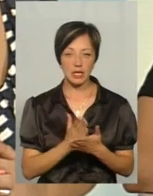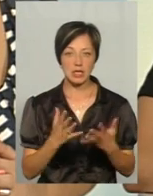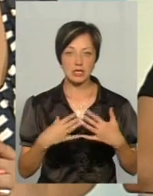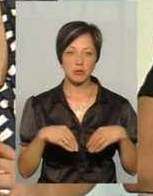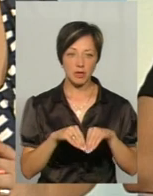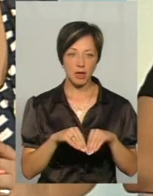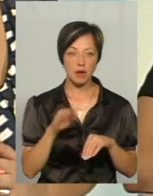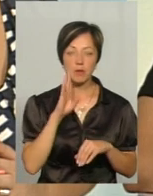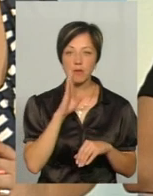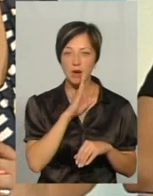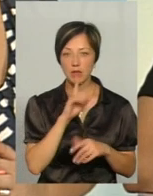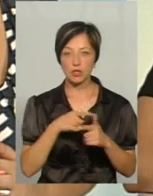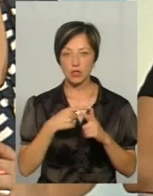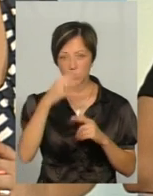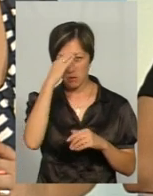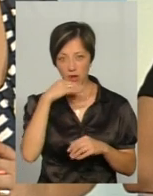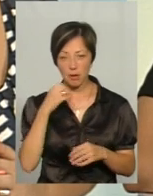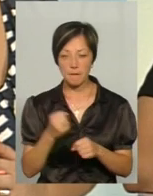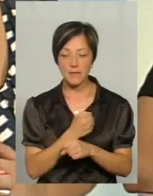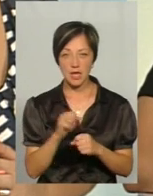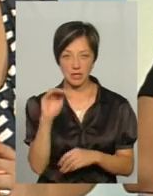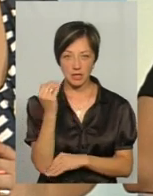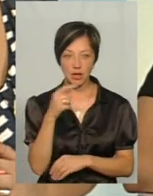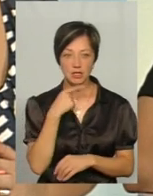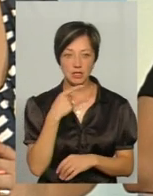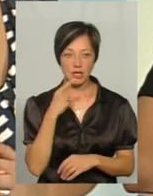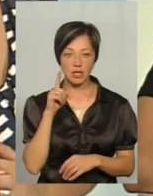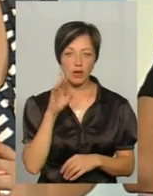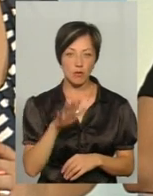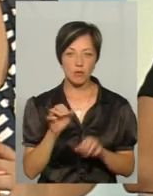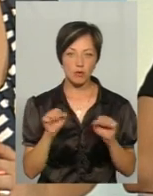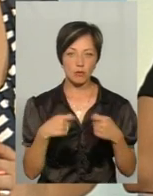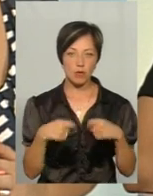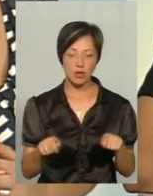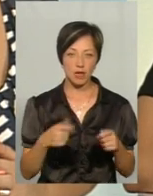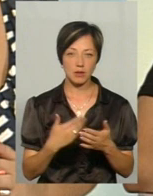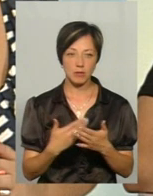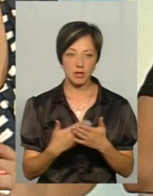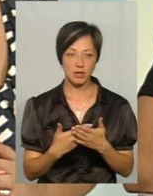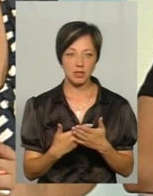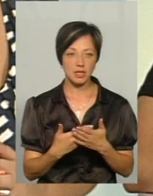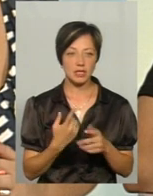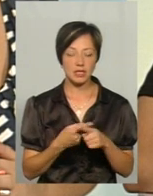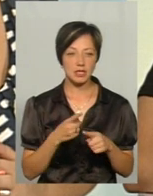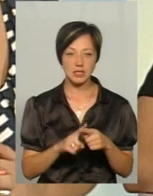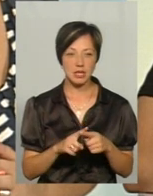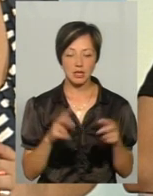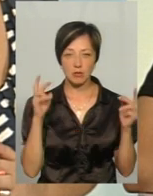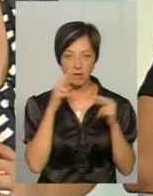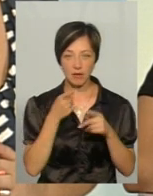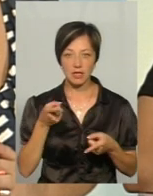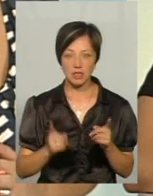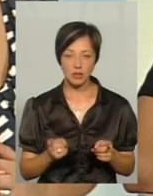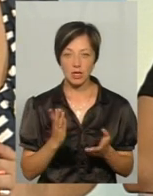сім'я, мати чи батько б'є дитину. І говорять, що вона не любить, вона може його продати, наприклад. Це неправда,